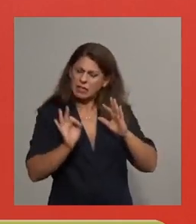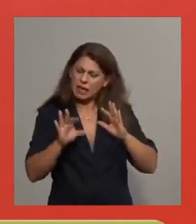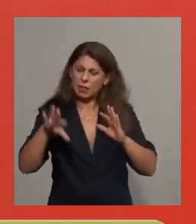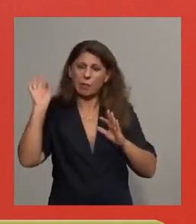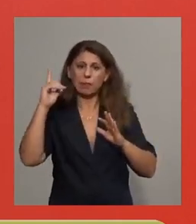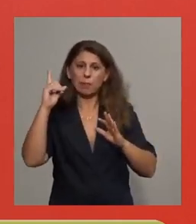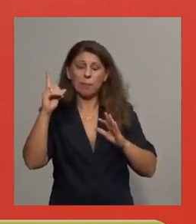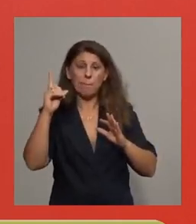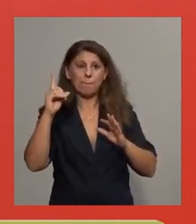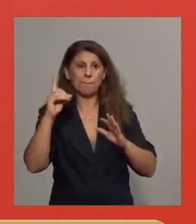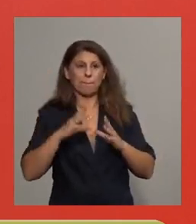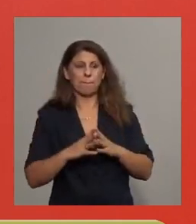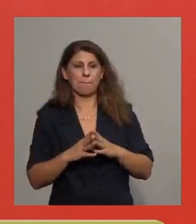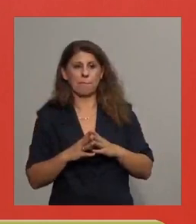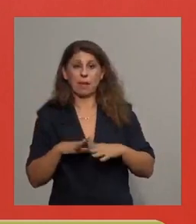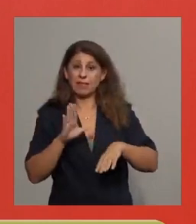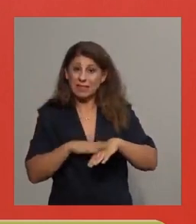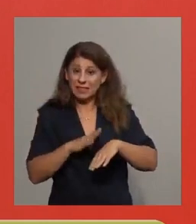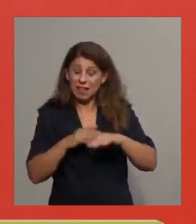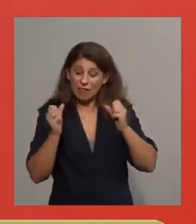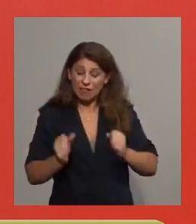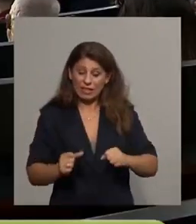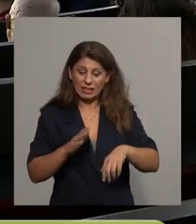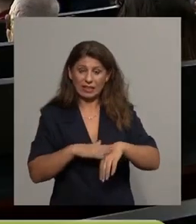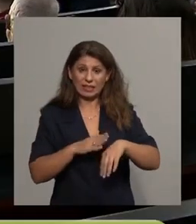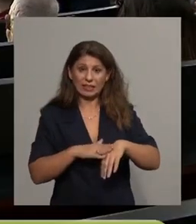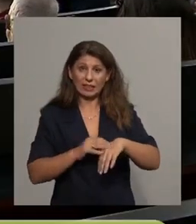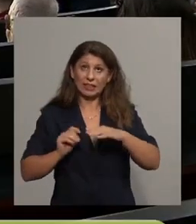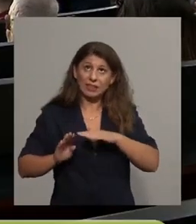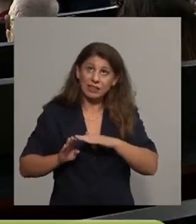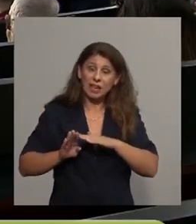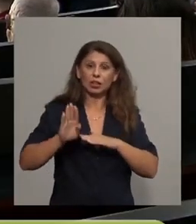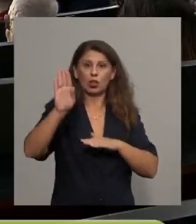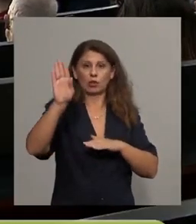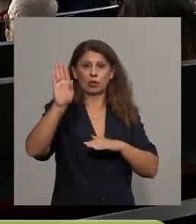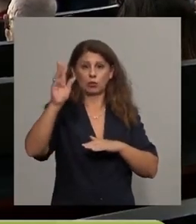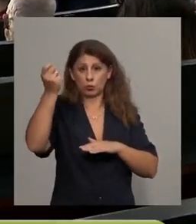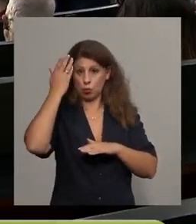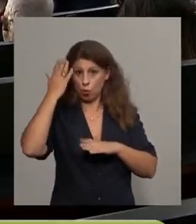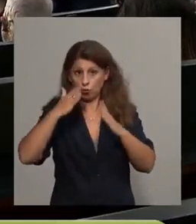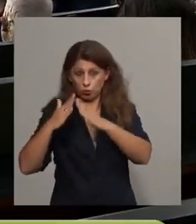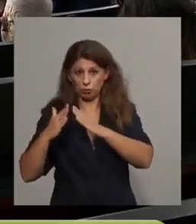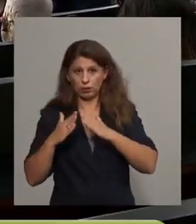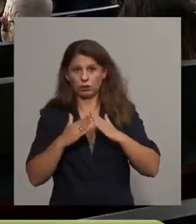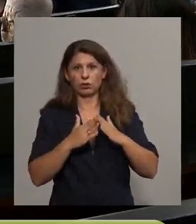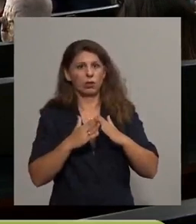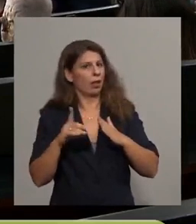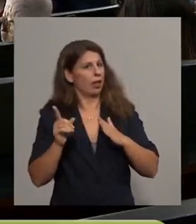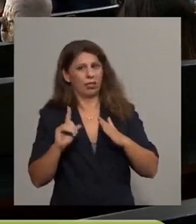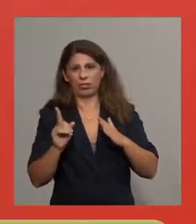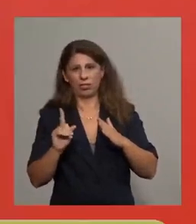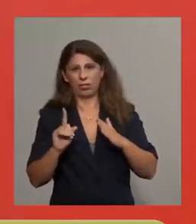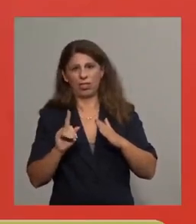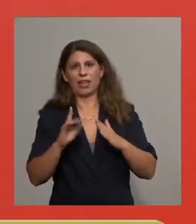μια από τις αιτίες, τις βασικές αιτίες για την εκτόξευση του κόστους στέγασης δεν είναι